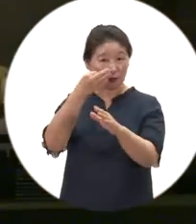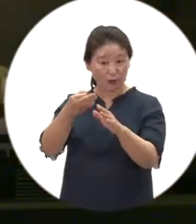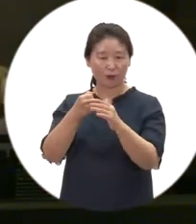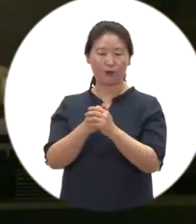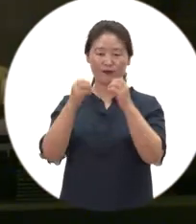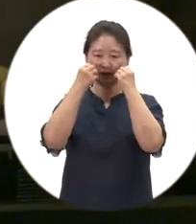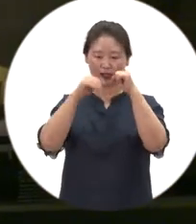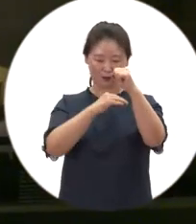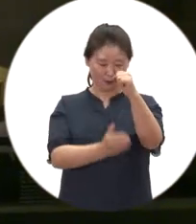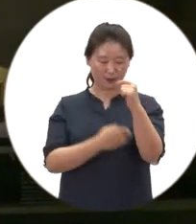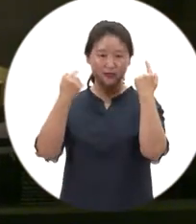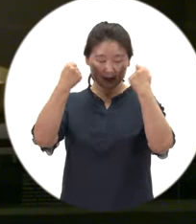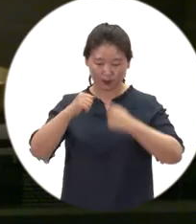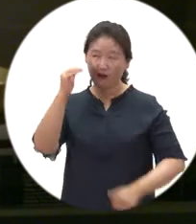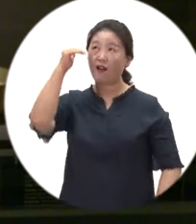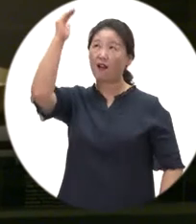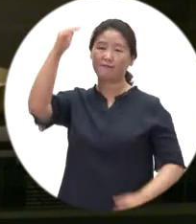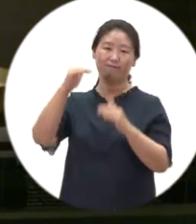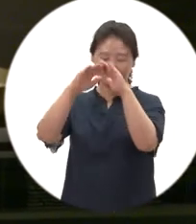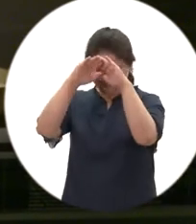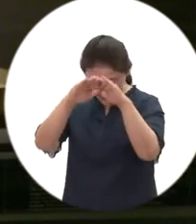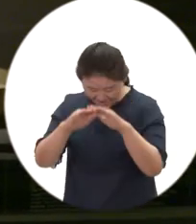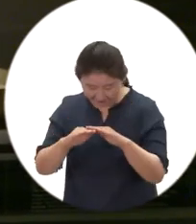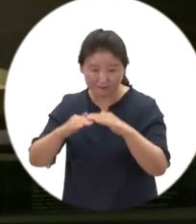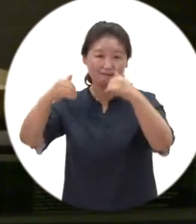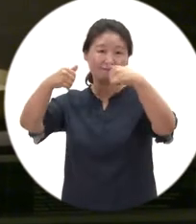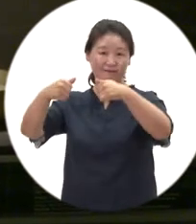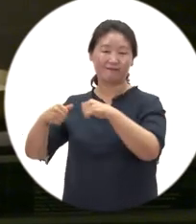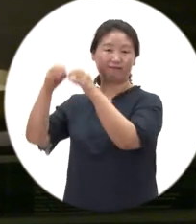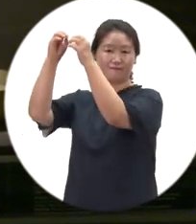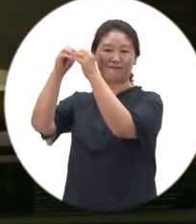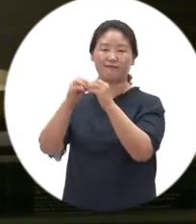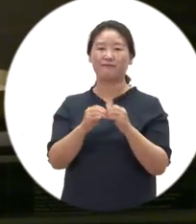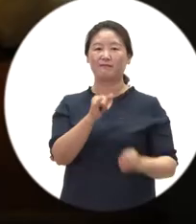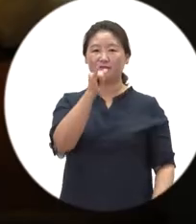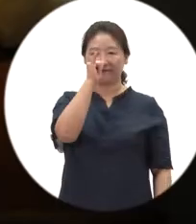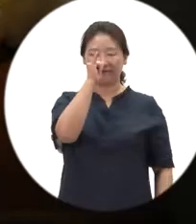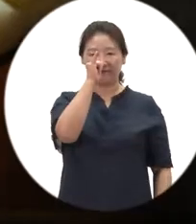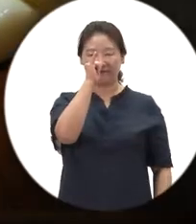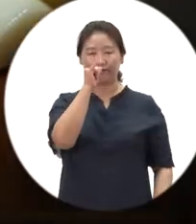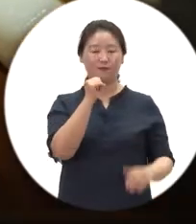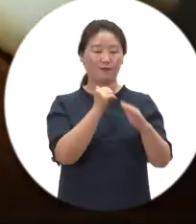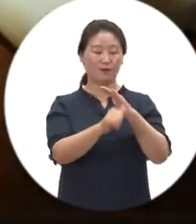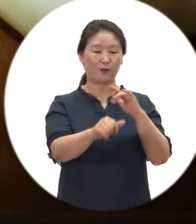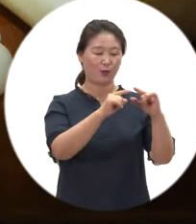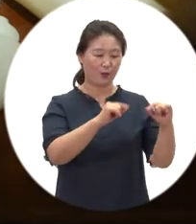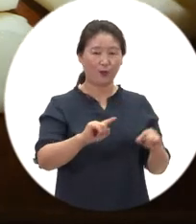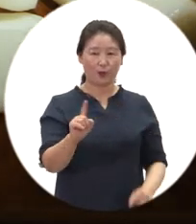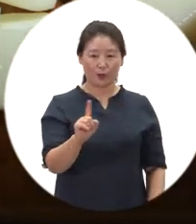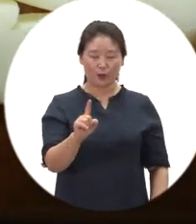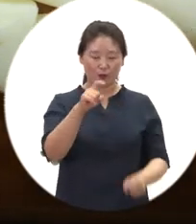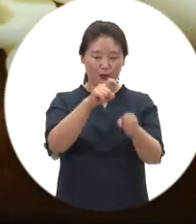설에는 설빔을 차려입고 우더른께 세배를 하며 새해 인사를 드리는 풍속이 있습니다. 설의